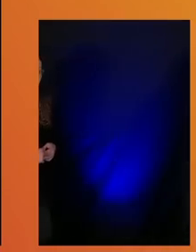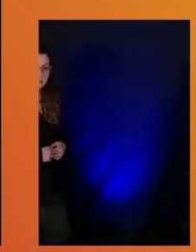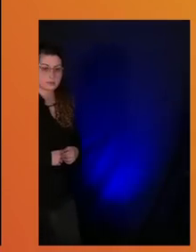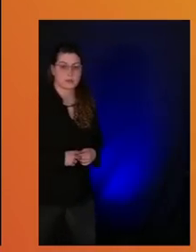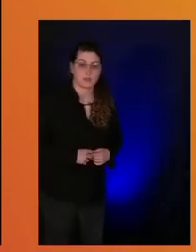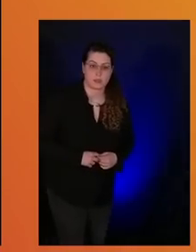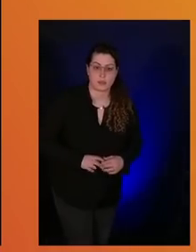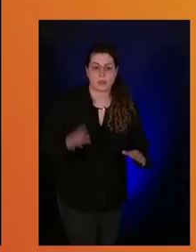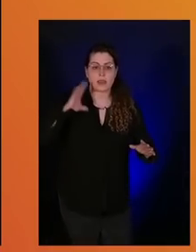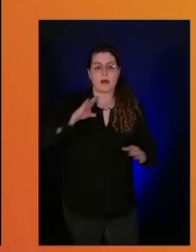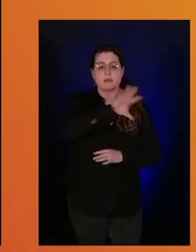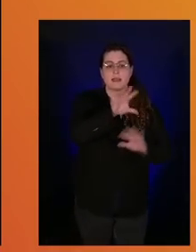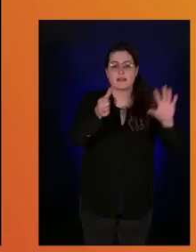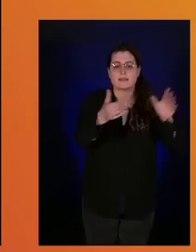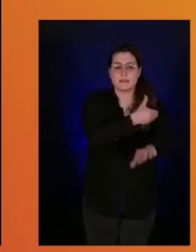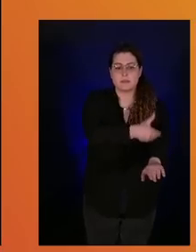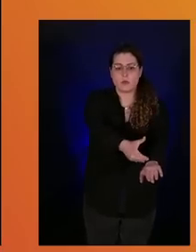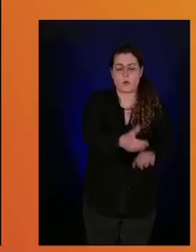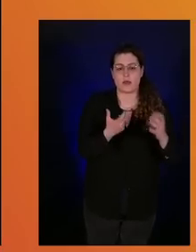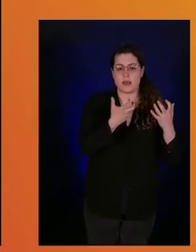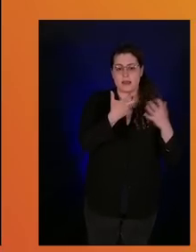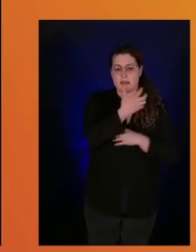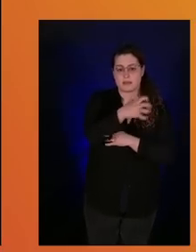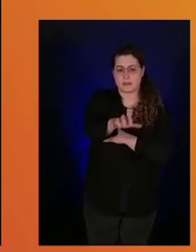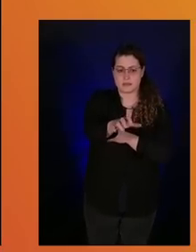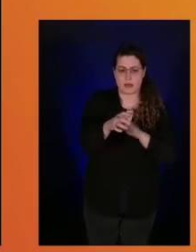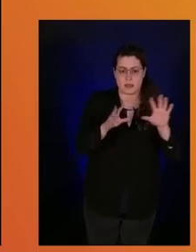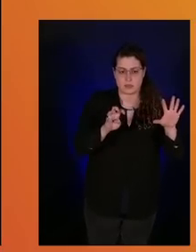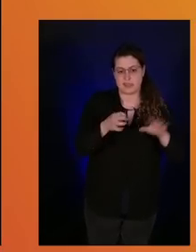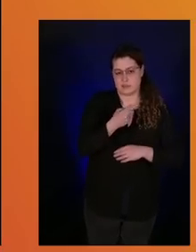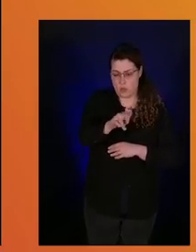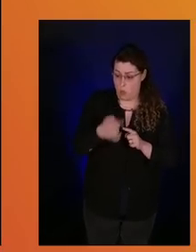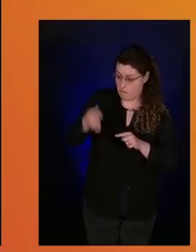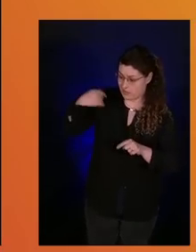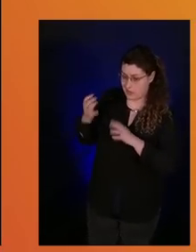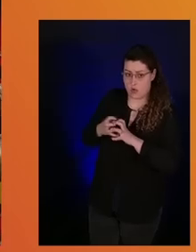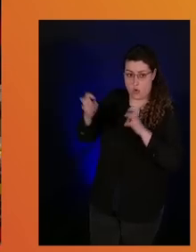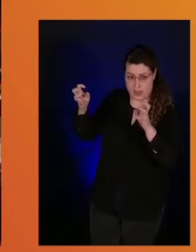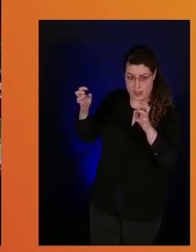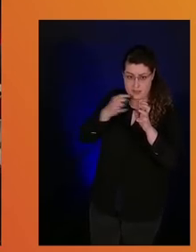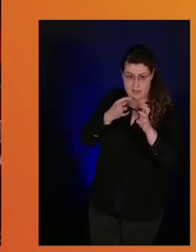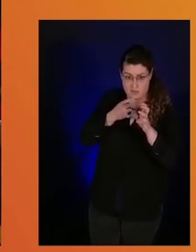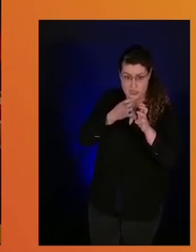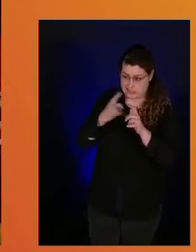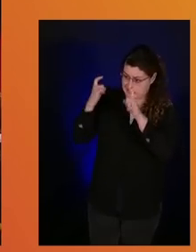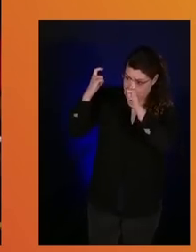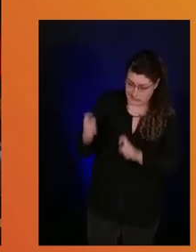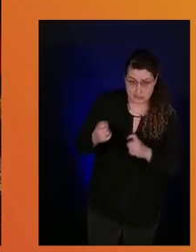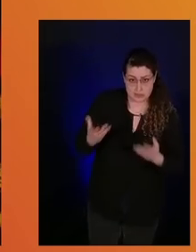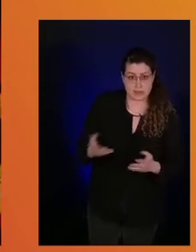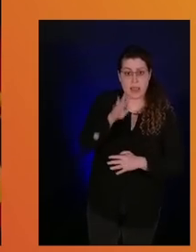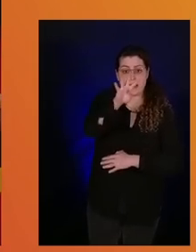Elles étaient de 56 496 710 euros au précédent congrès, soit une diminution de